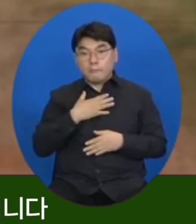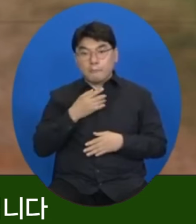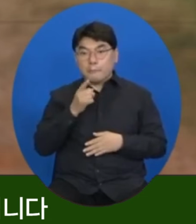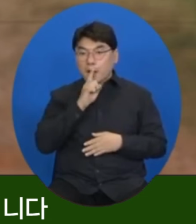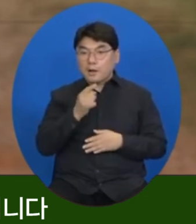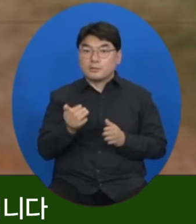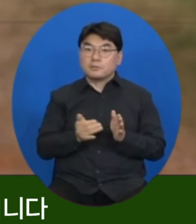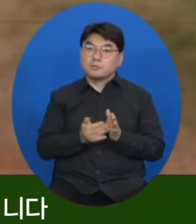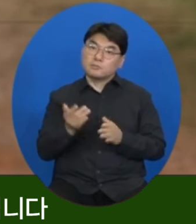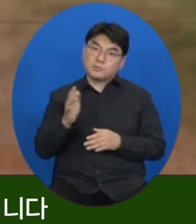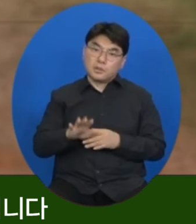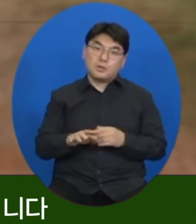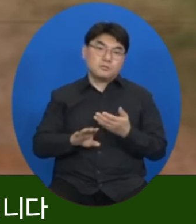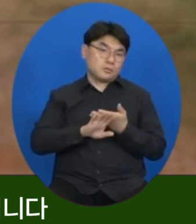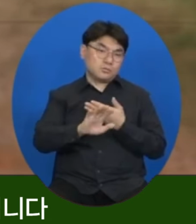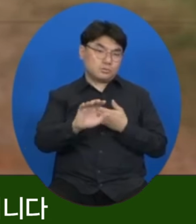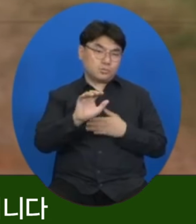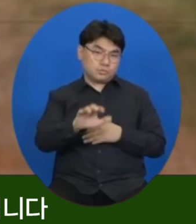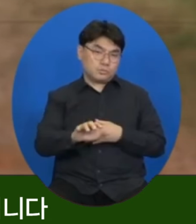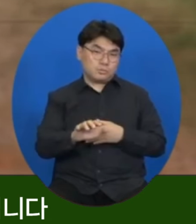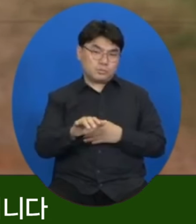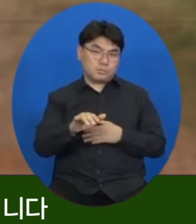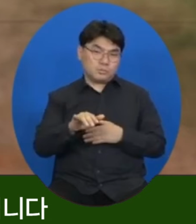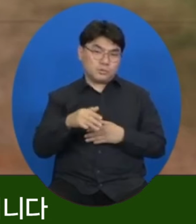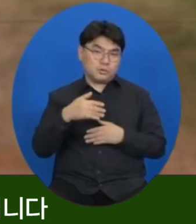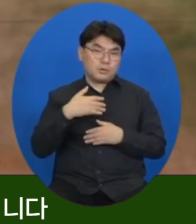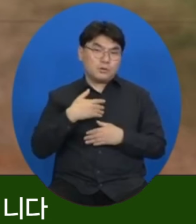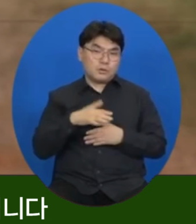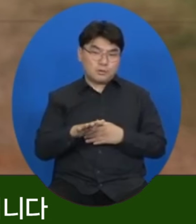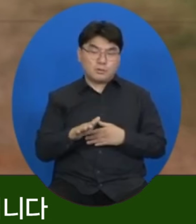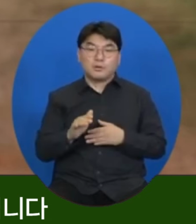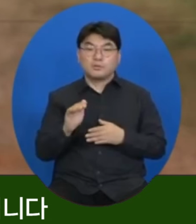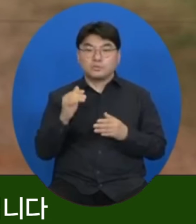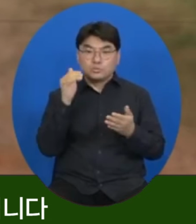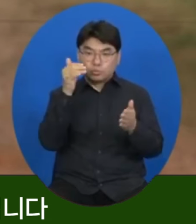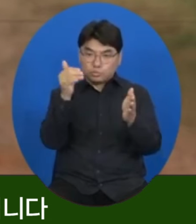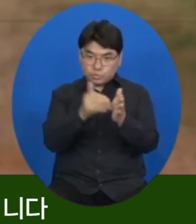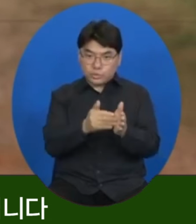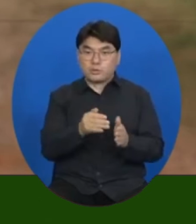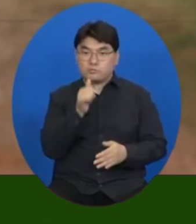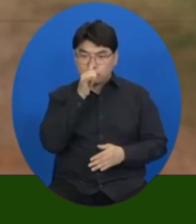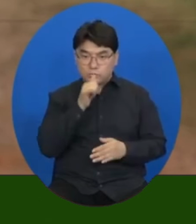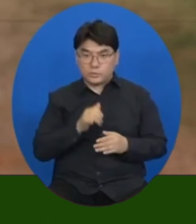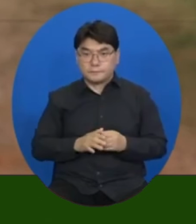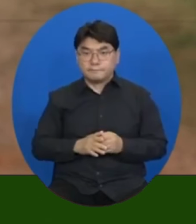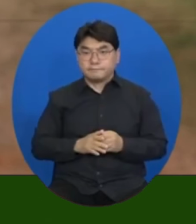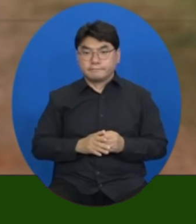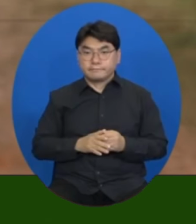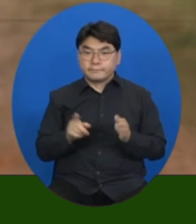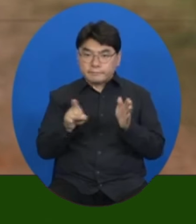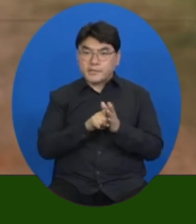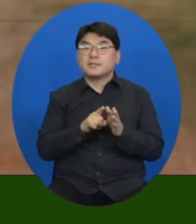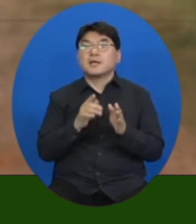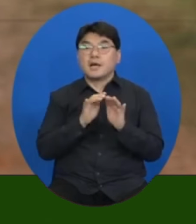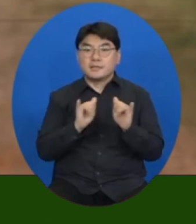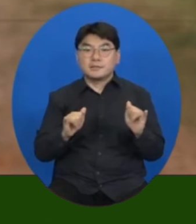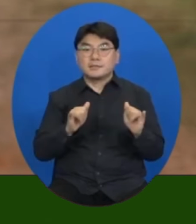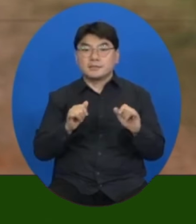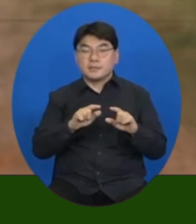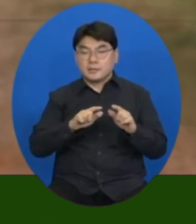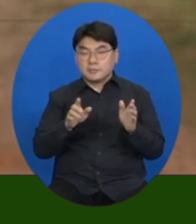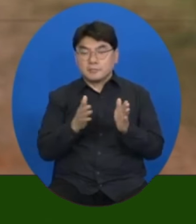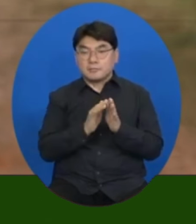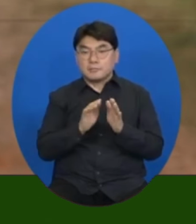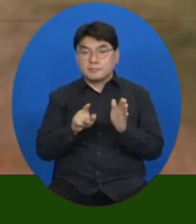이것이 얼마든지 믿지 않는 이들에게 벌어질 수 있는 일입니다지를 통해서 다 만난다고 했는데